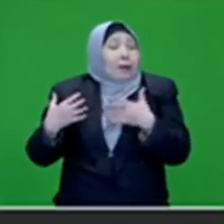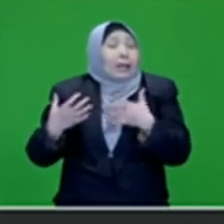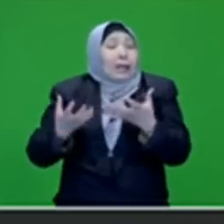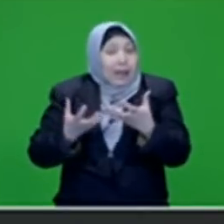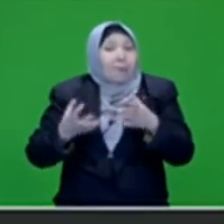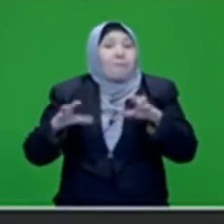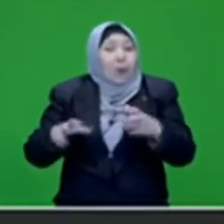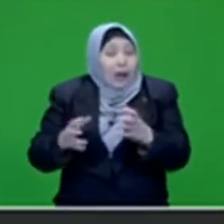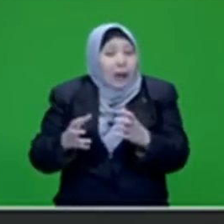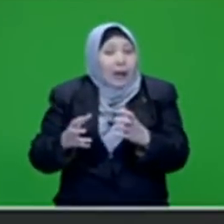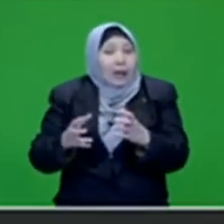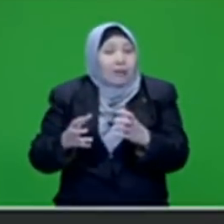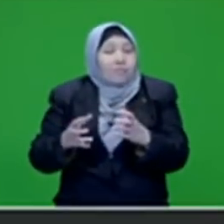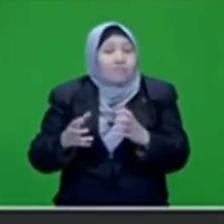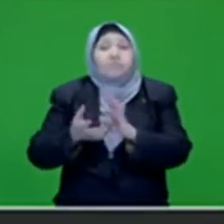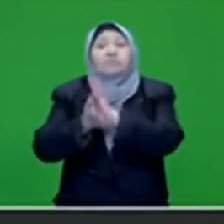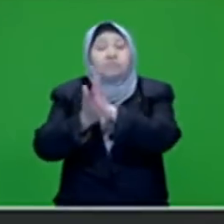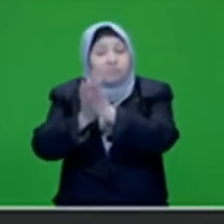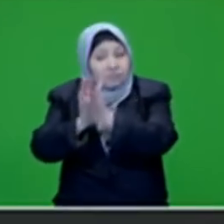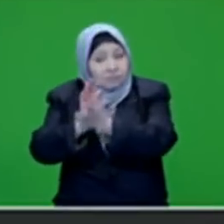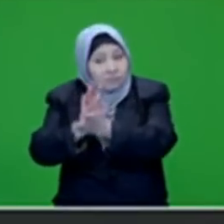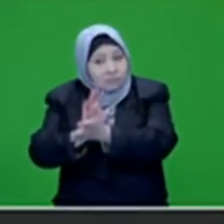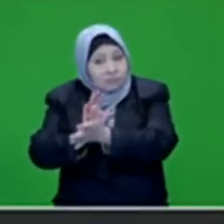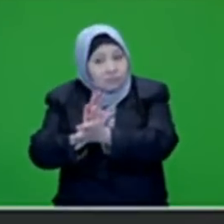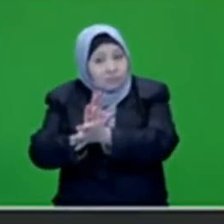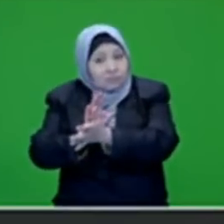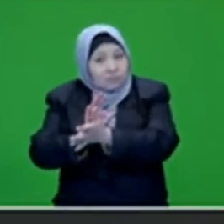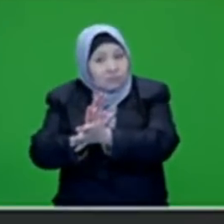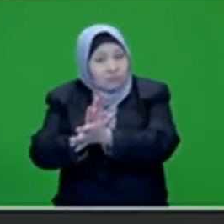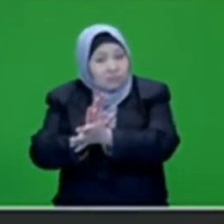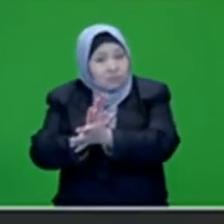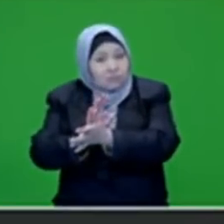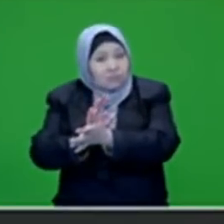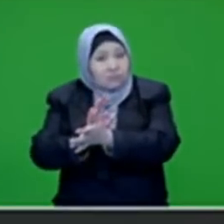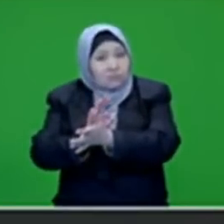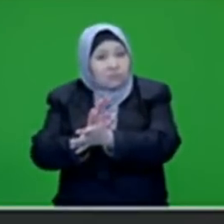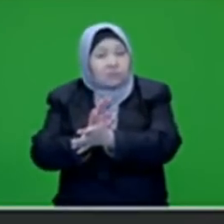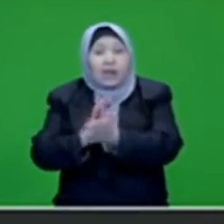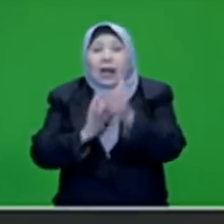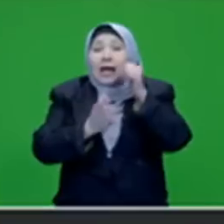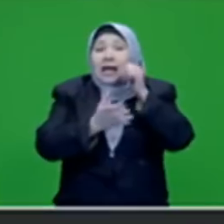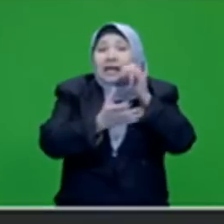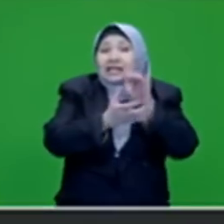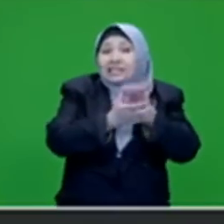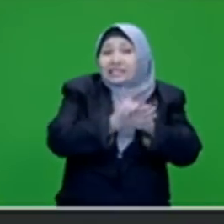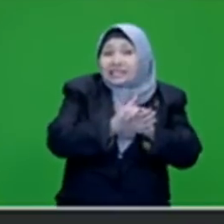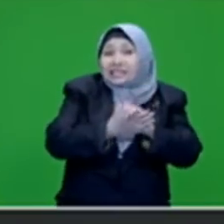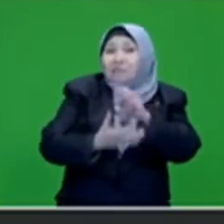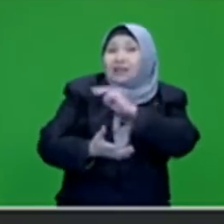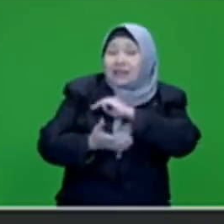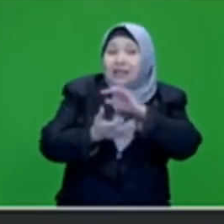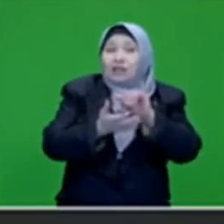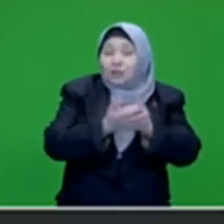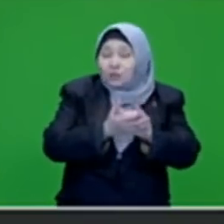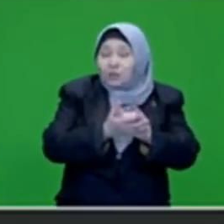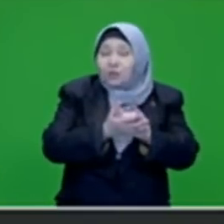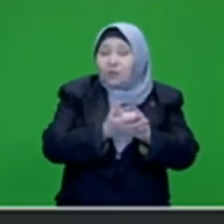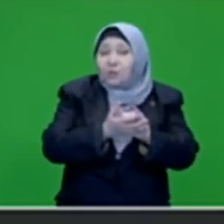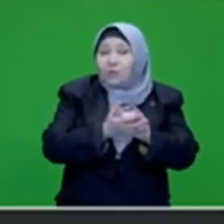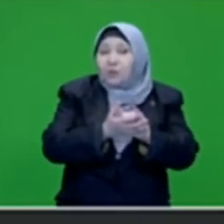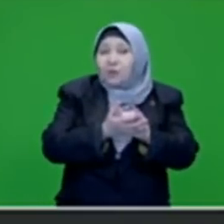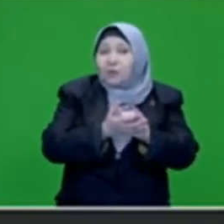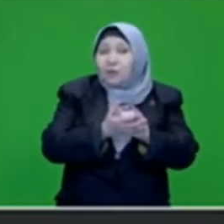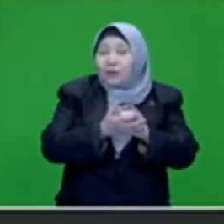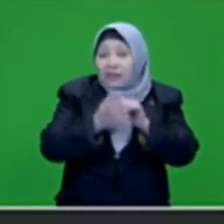melakukan. Jadi, imra'ah tadi, isteri pembesar Mesir atau ibu angkat Nabi Yusuf, atau